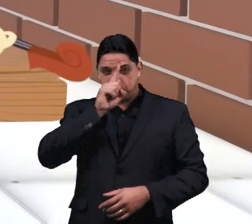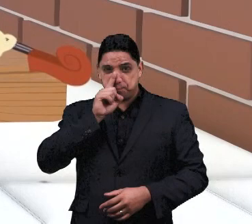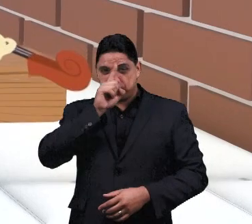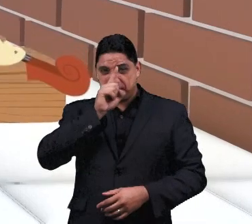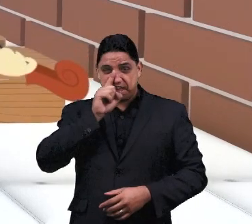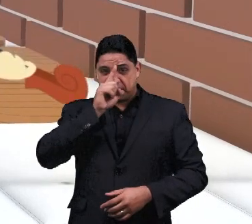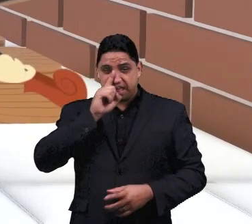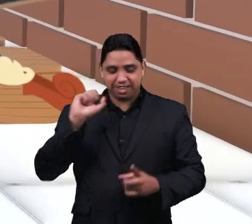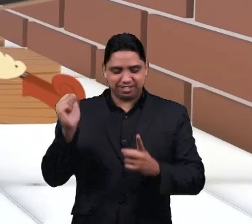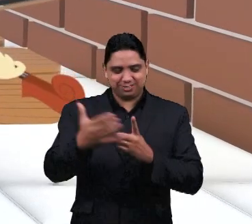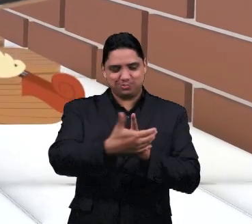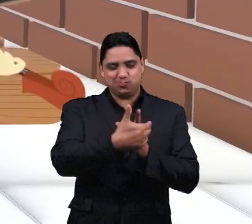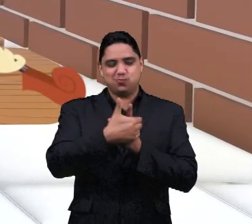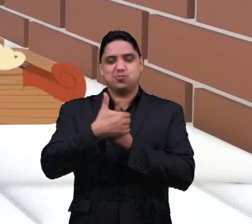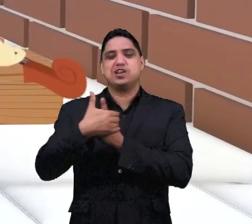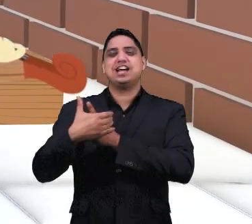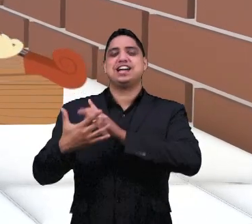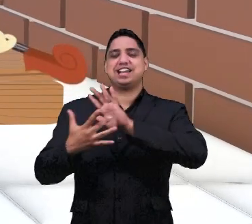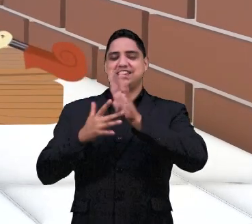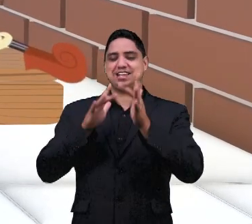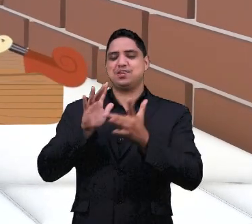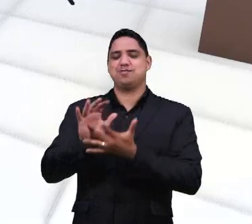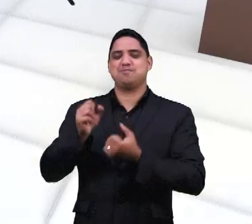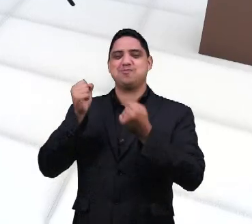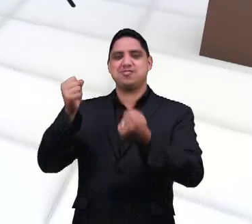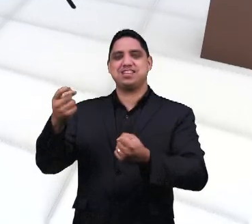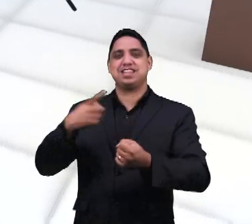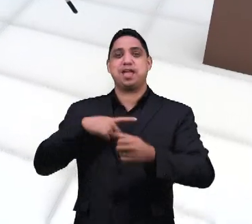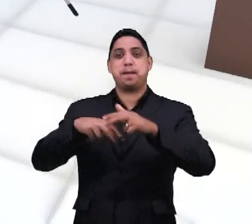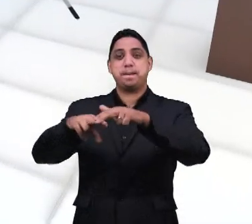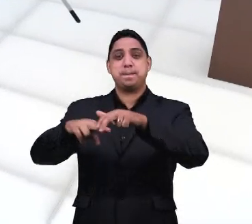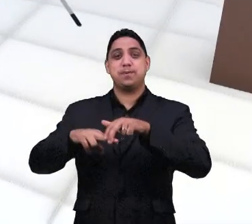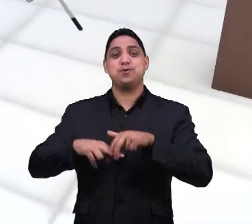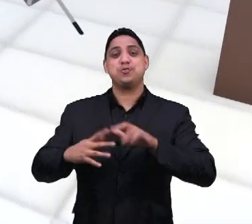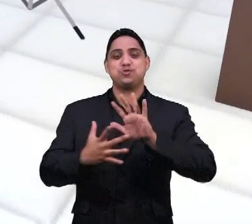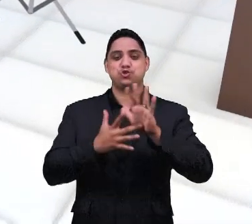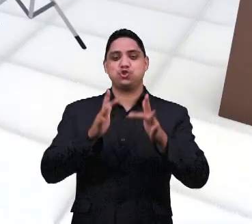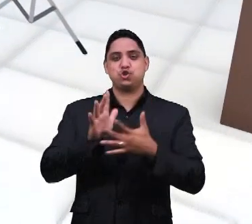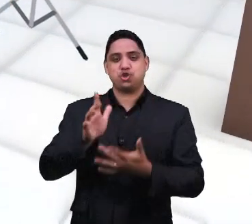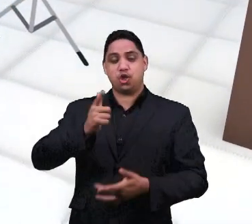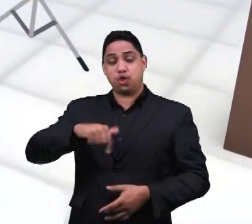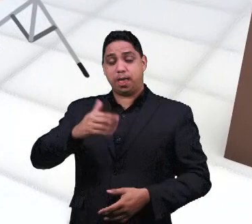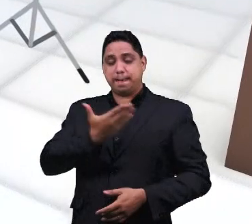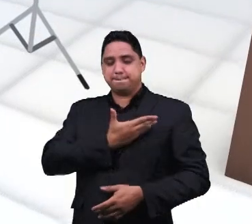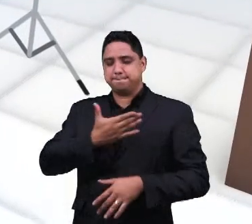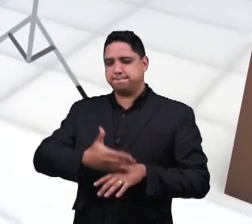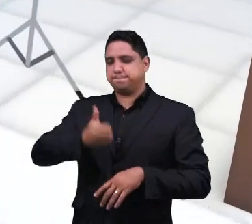Nos guarda de todo perigo. Jesus é o nosso